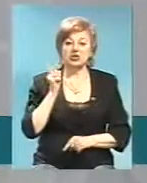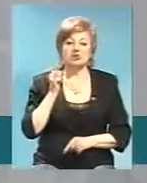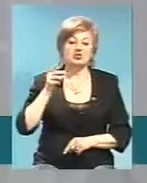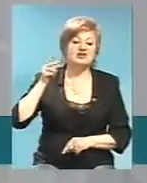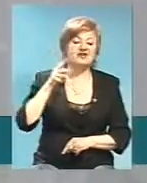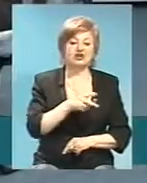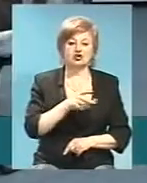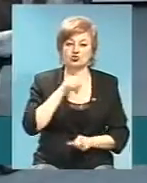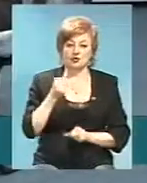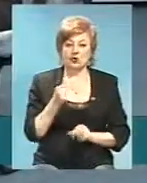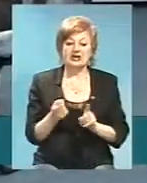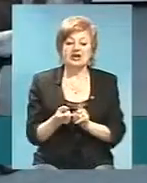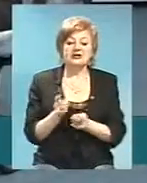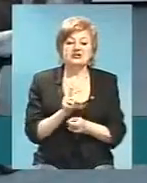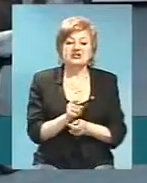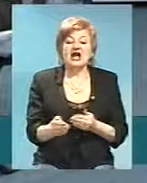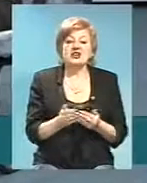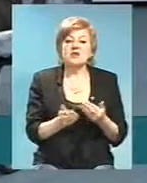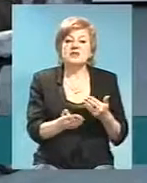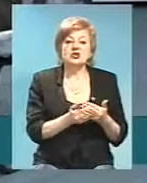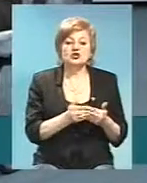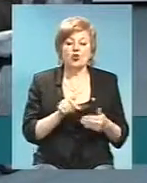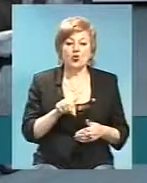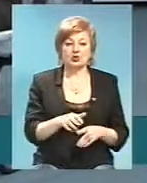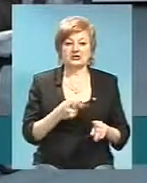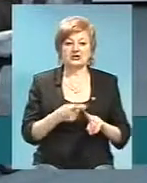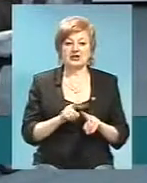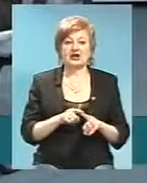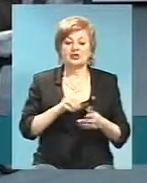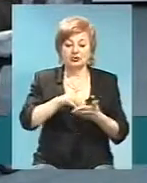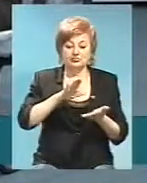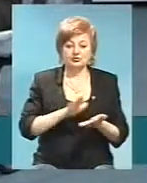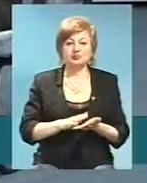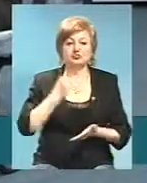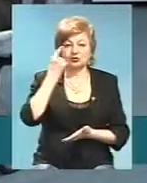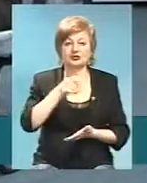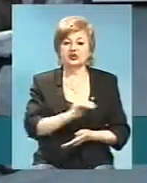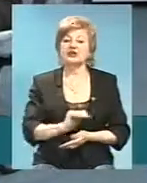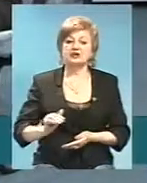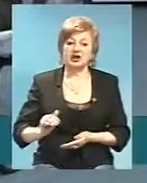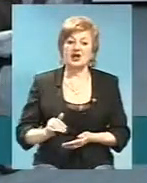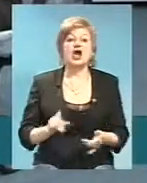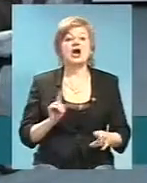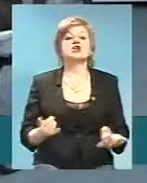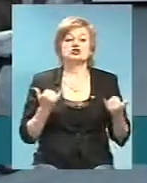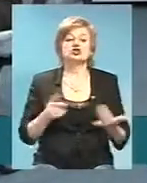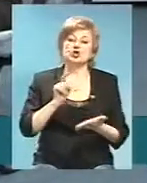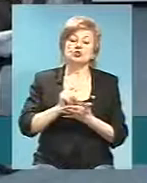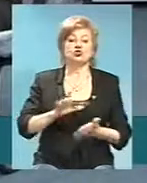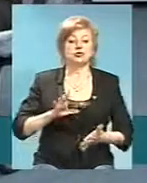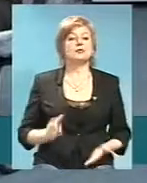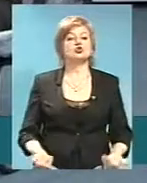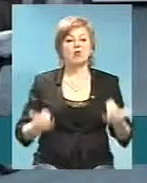2000 року. Змінилися підходи до організації обліку дітей. Зараз вони можуть бути сучасними на основі